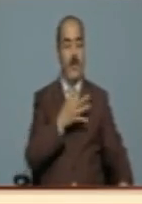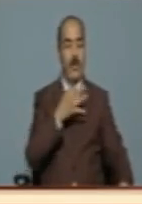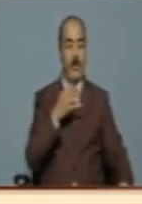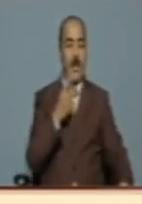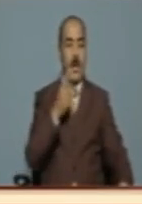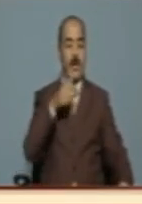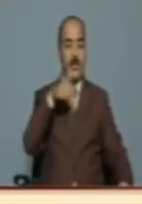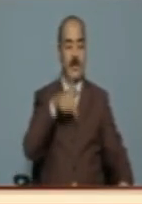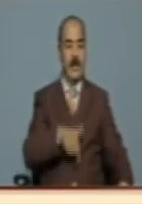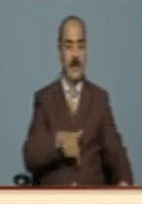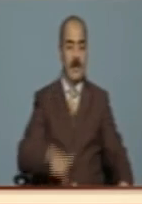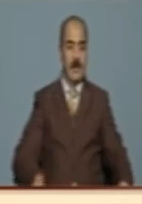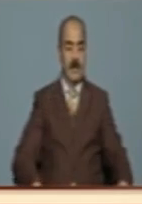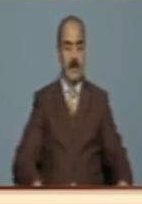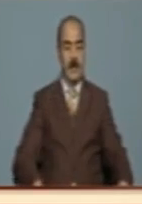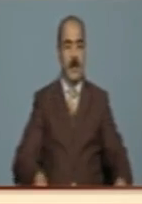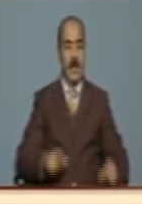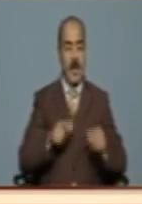44,288,361 بنسبة